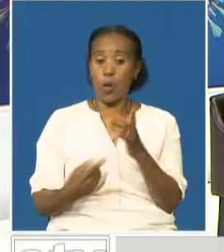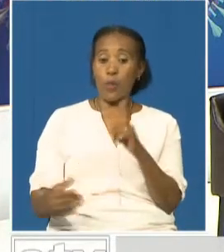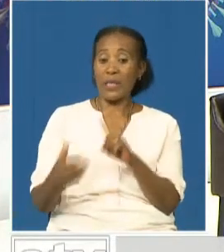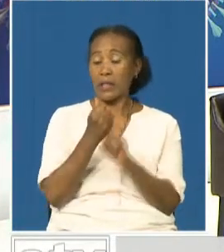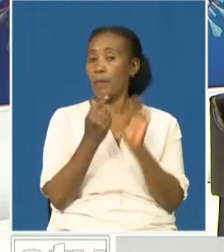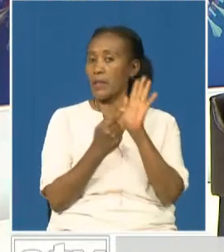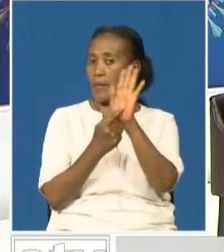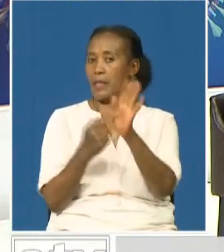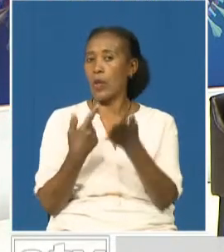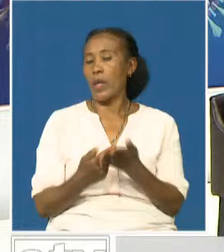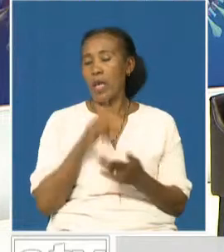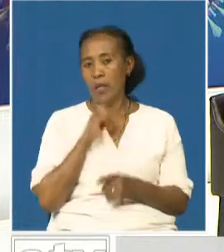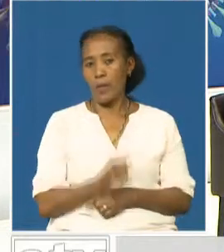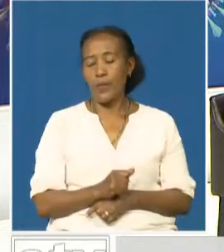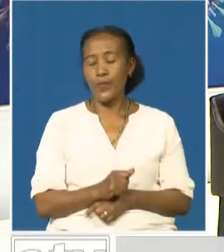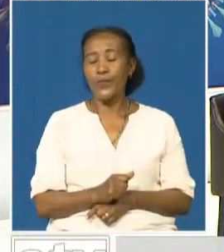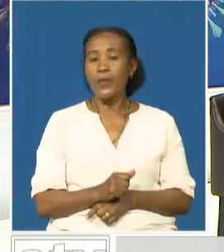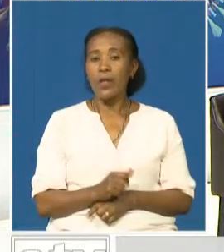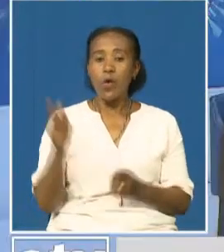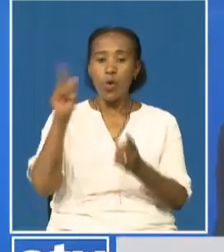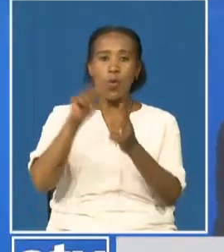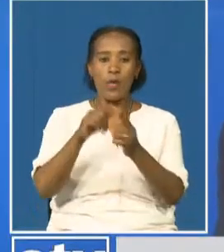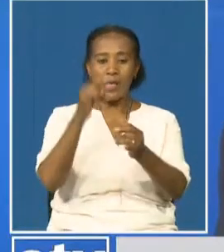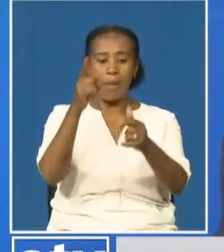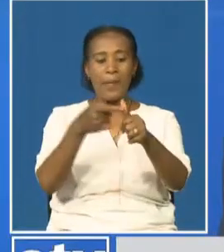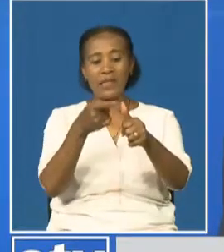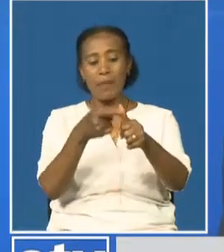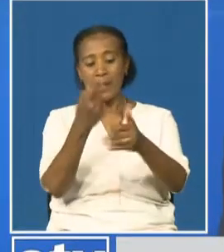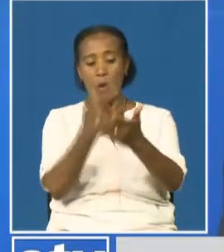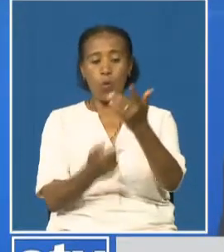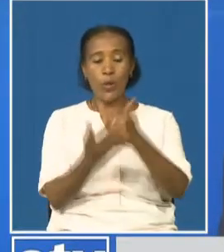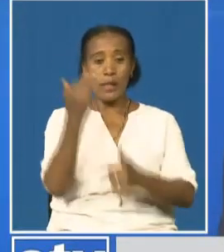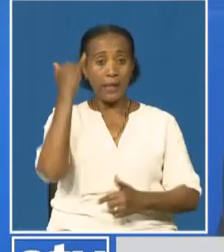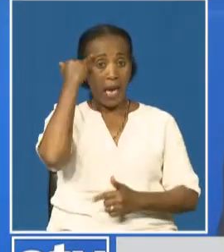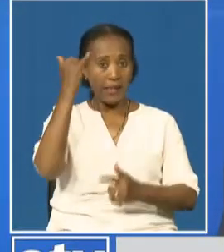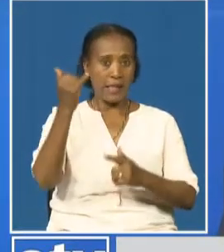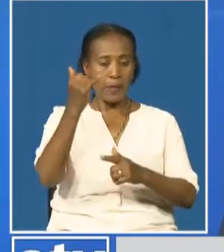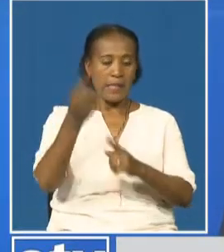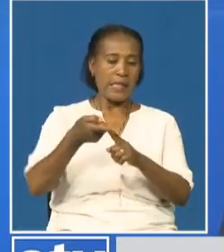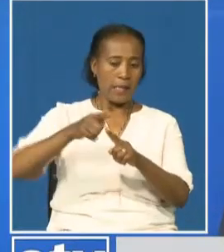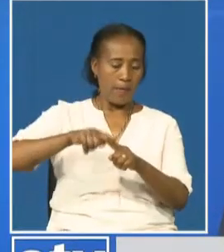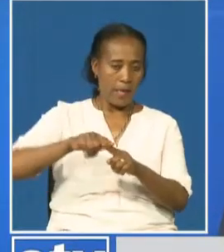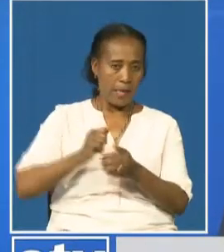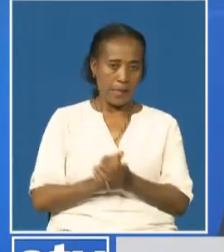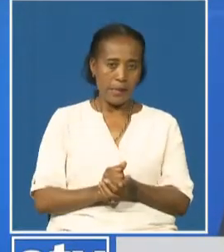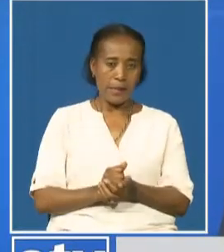መረጃዎቹ በተጨባጭ የሚያሳዩት ይሄንን ነው ወደ መጀመሪያው የውይይት ሐሳባችን ስንሄድ